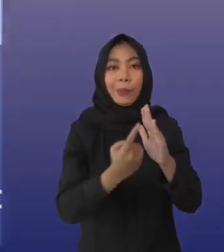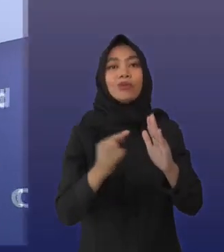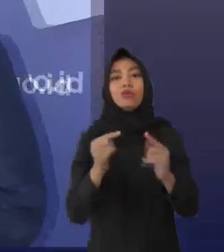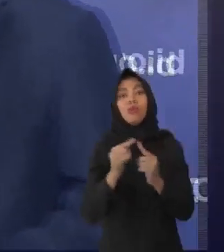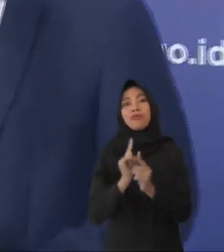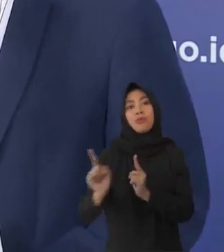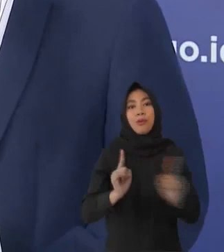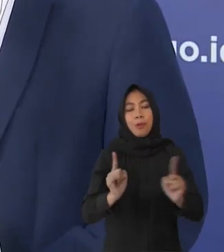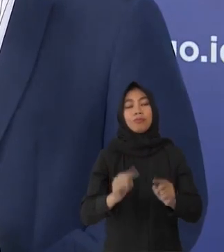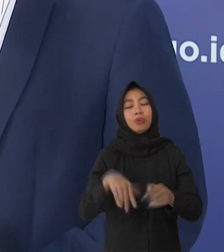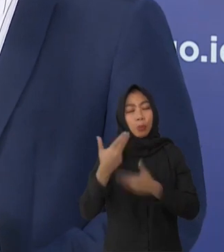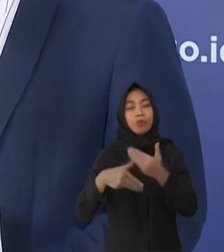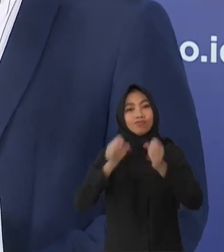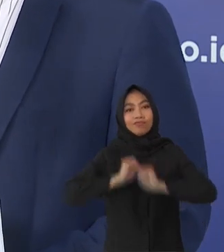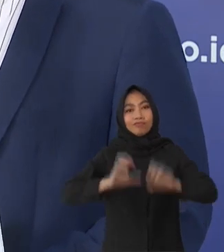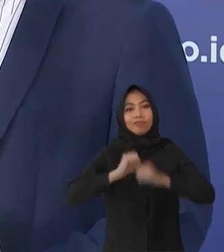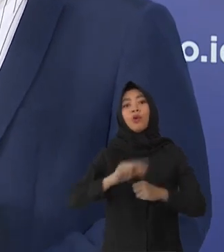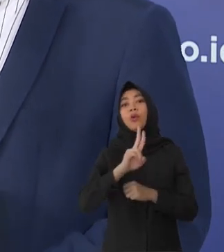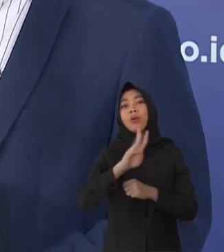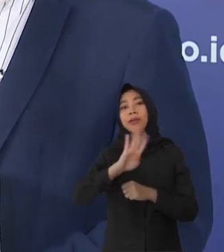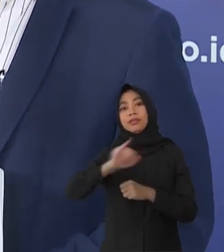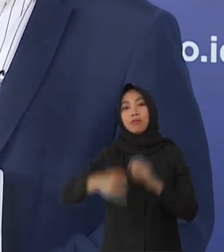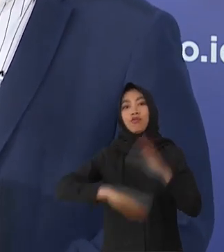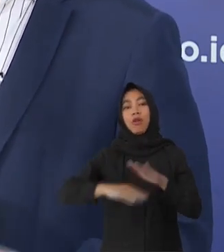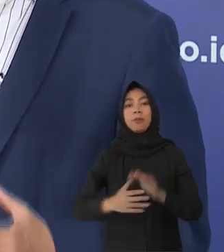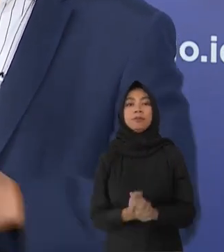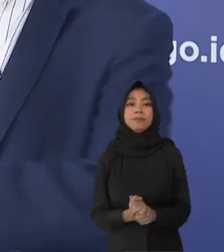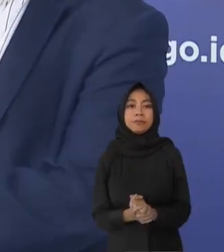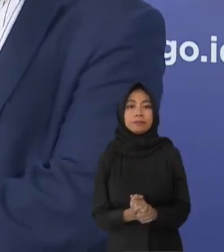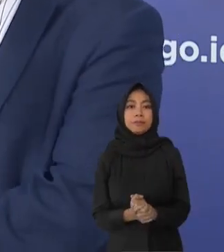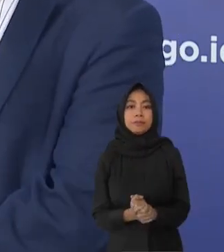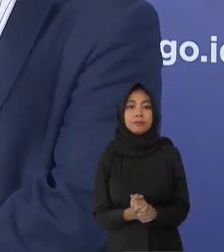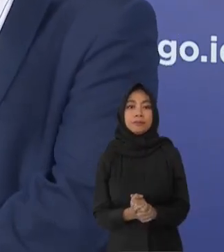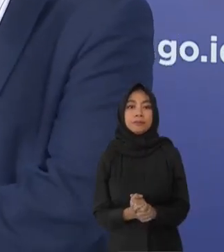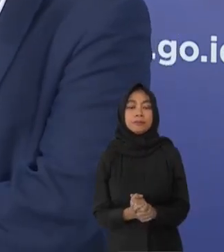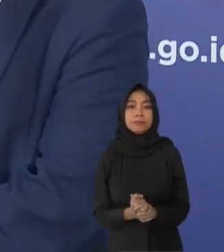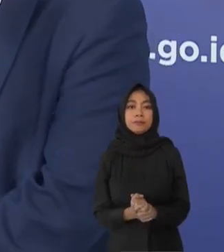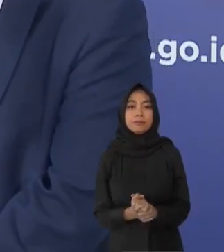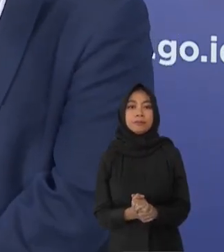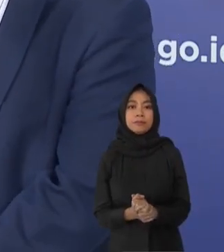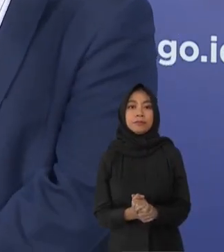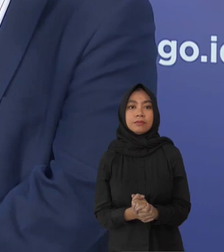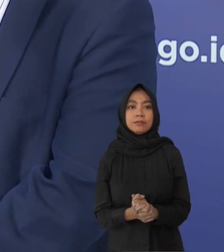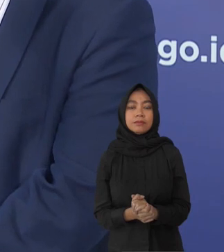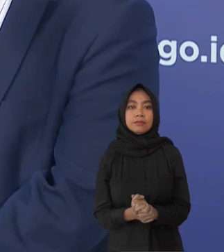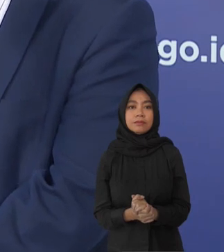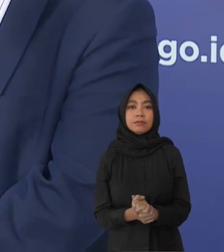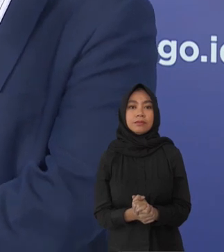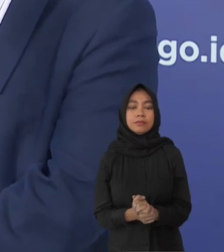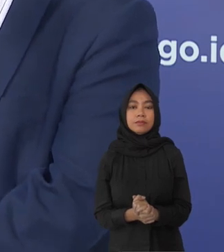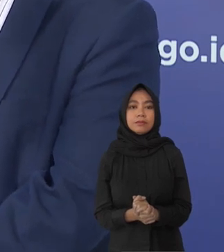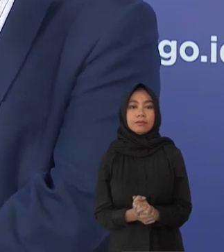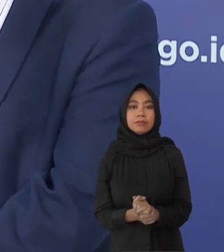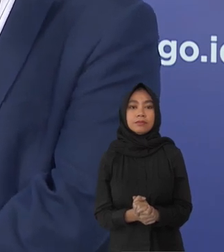sebagainya. Nah, khusus untuk siaran Pro3, layanan khusus ini khusus untuk COVID itu